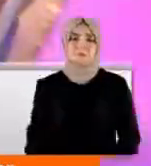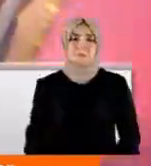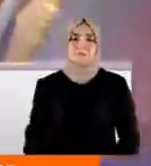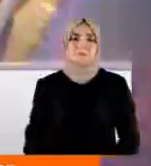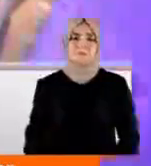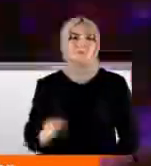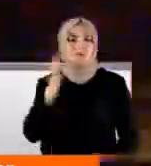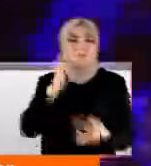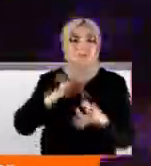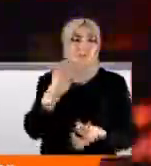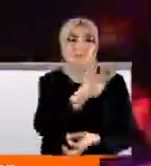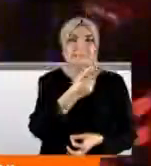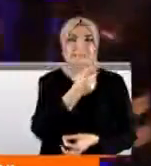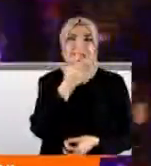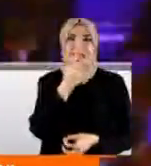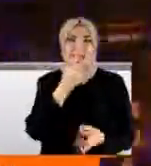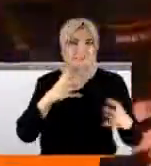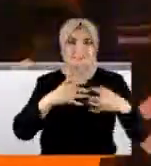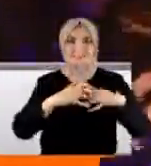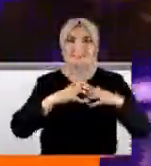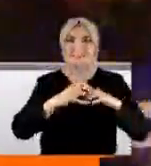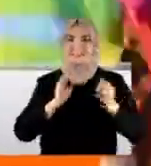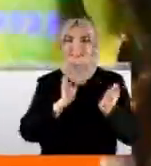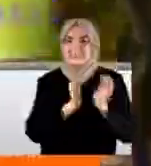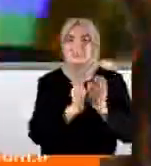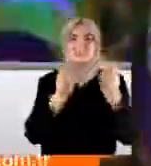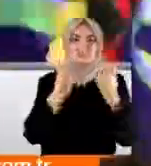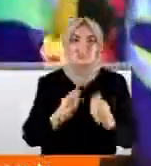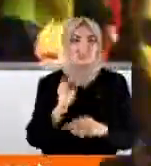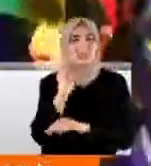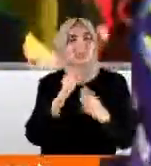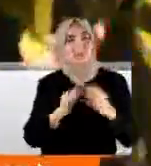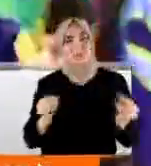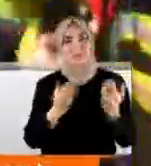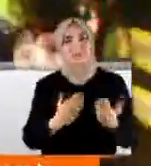İki kişi sıkıştıkları demir yığının arasında hayatını kaybetti.